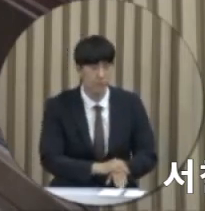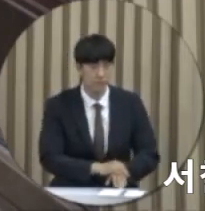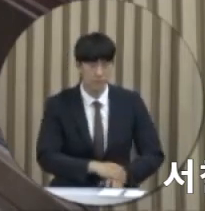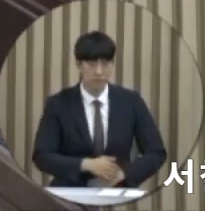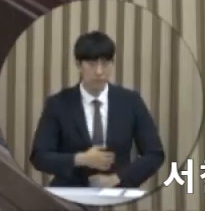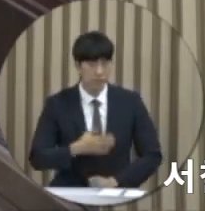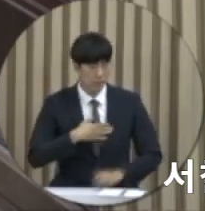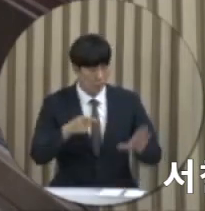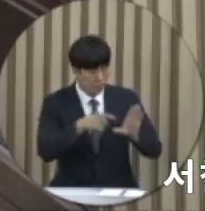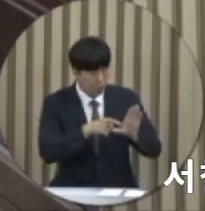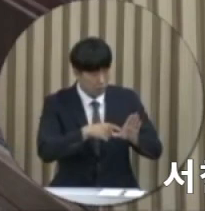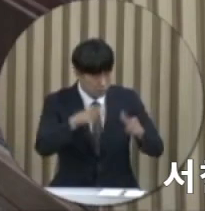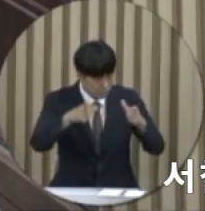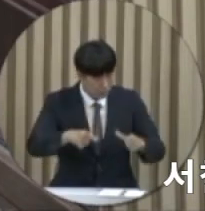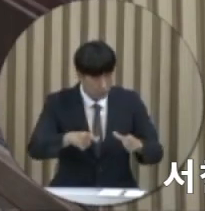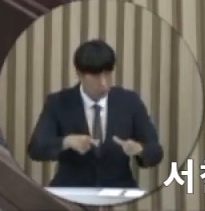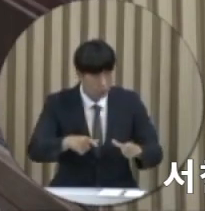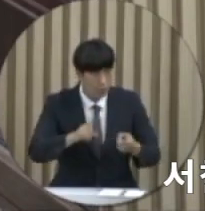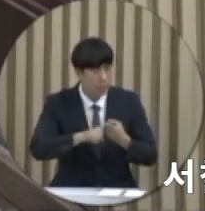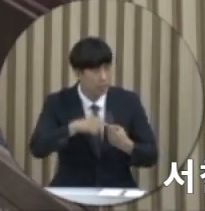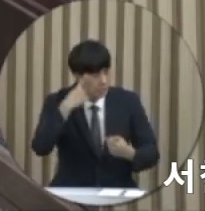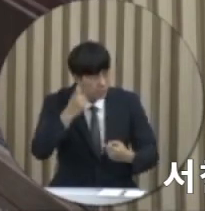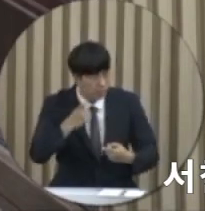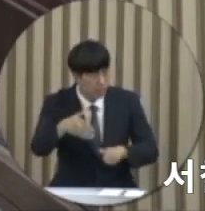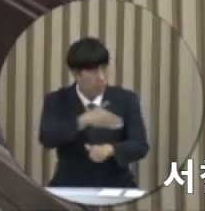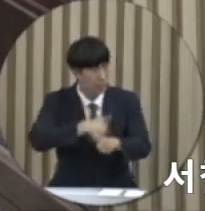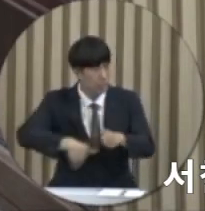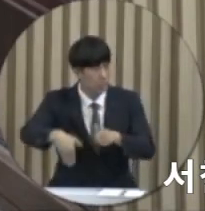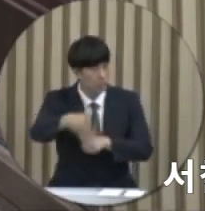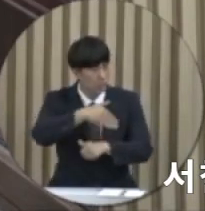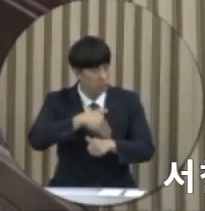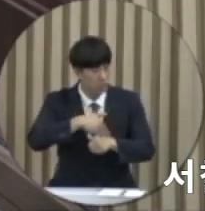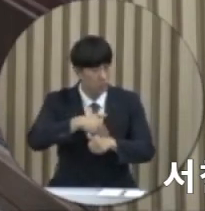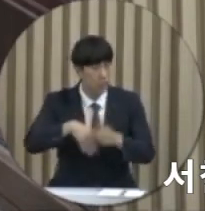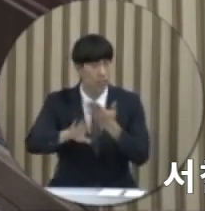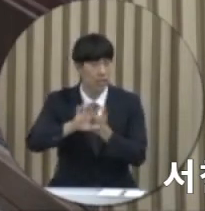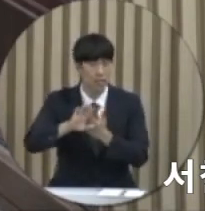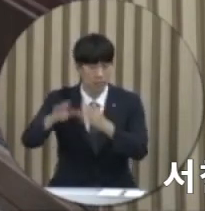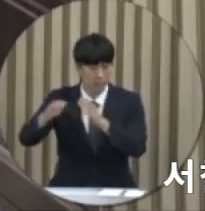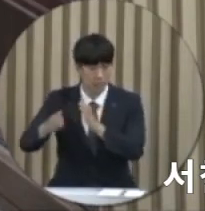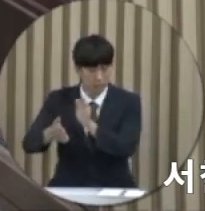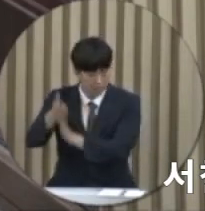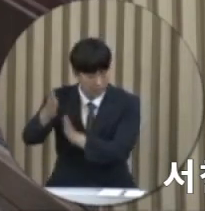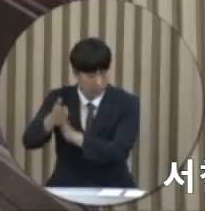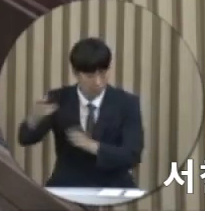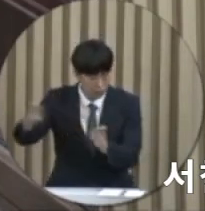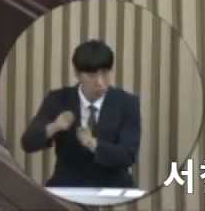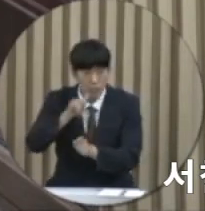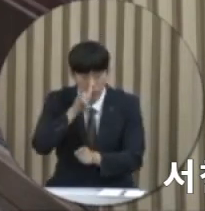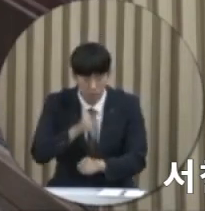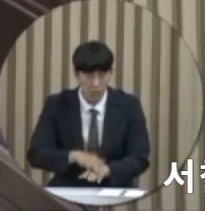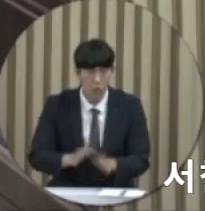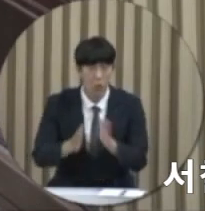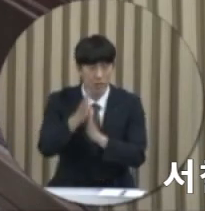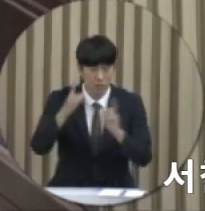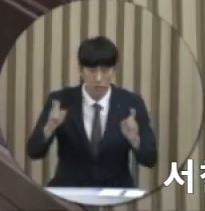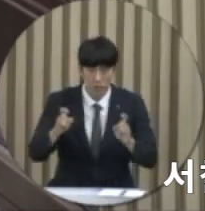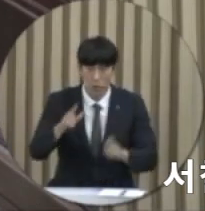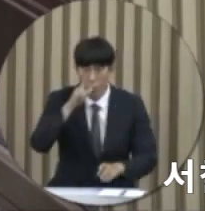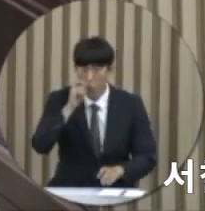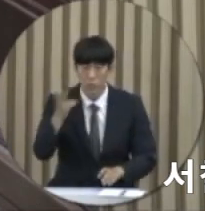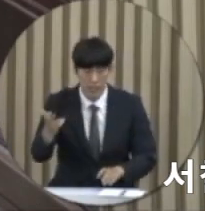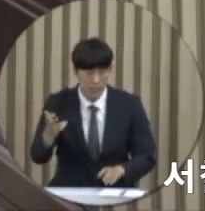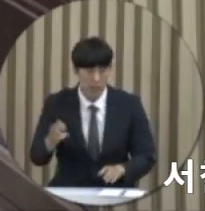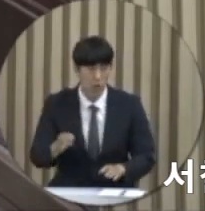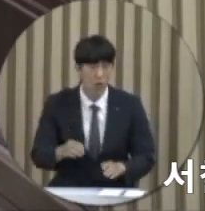이제 병점 지역구를 두고 있다 보니까 인근 지자체와 경계시에 있습니다. 여기 화성시냐 오산시냐를 보면